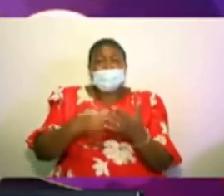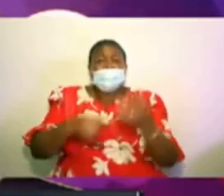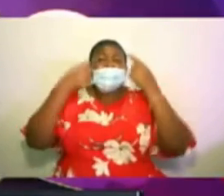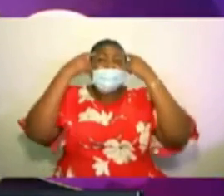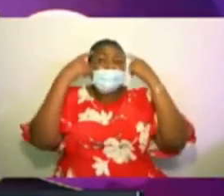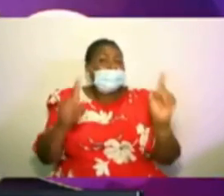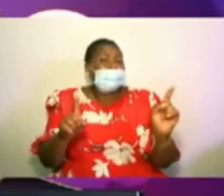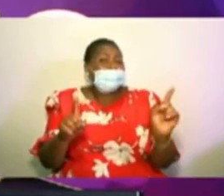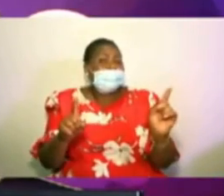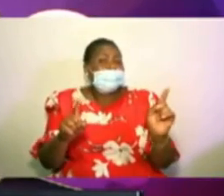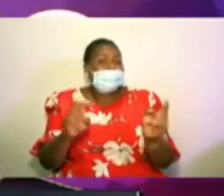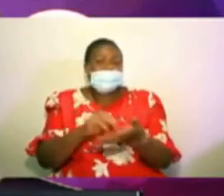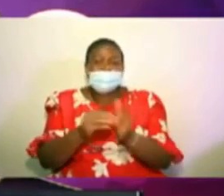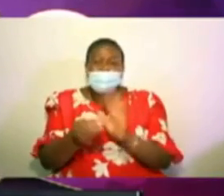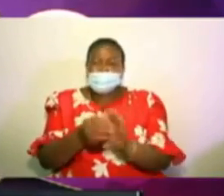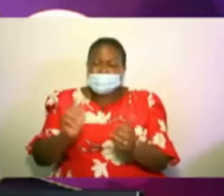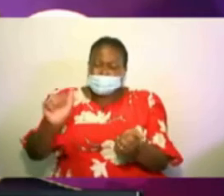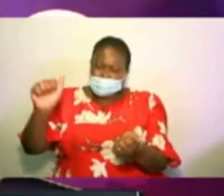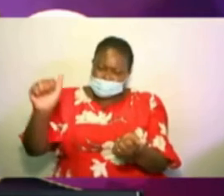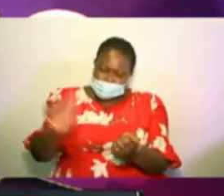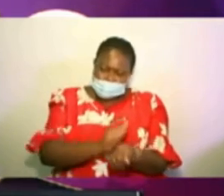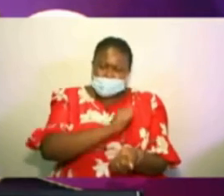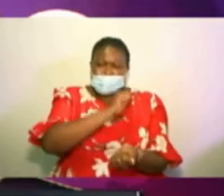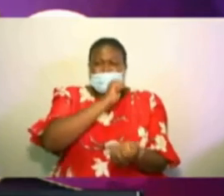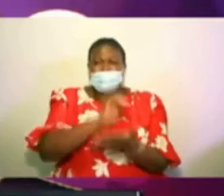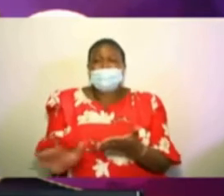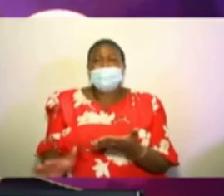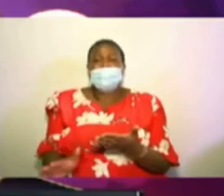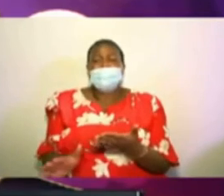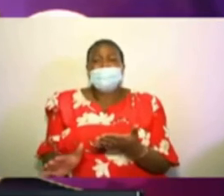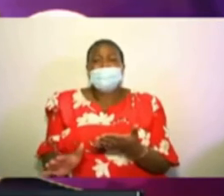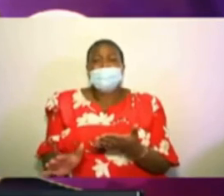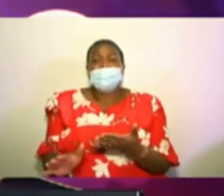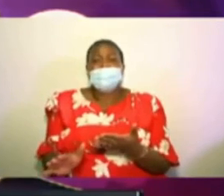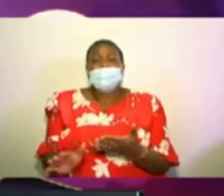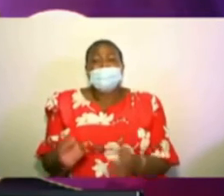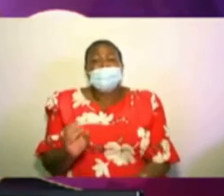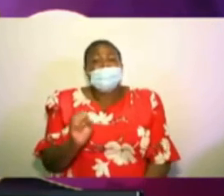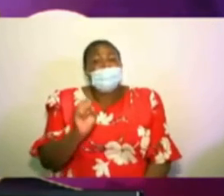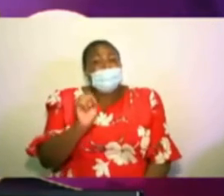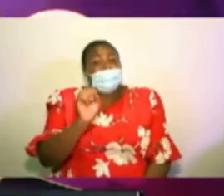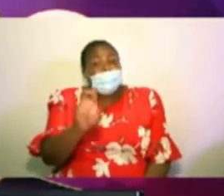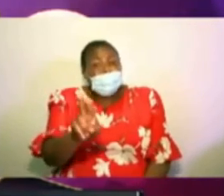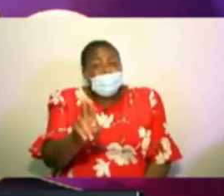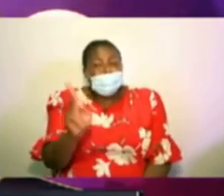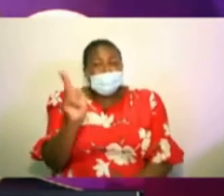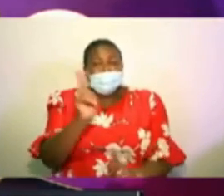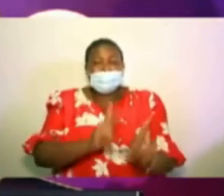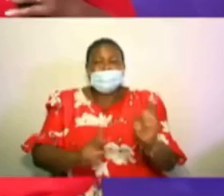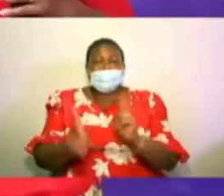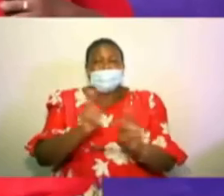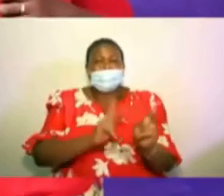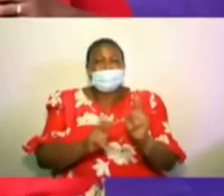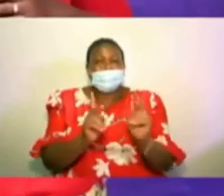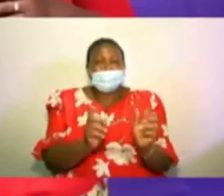be crushed. Donc soit ils attendent pour qu'elle soit écrasée. Or they retreat. Ou bien ils